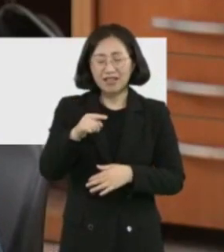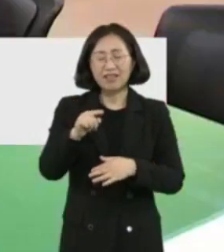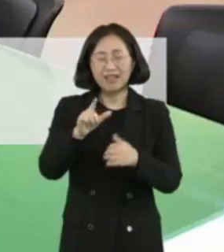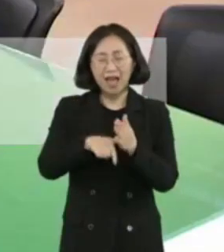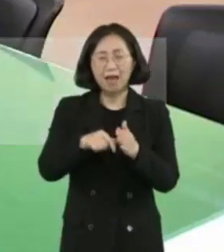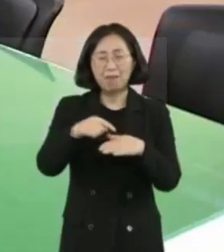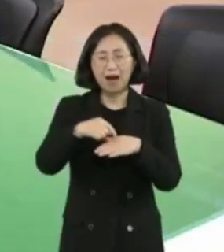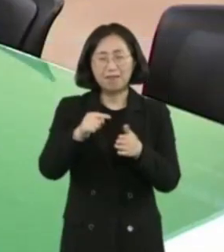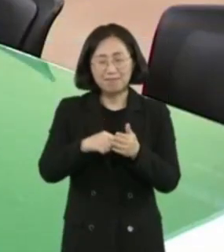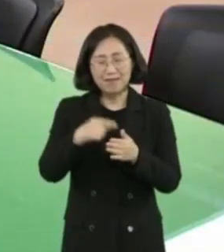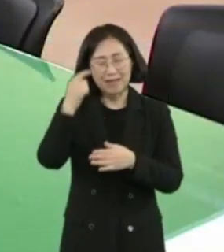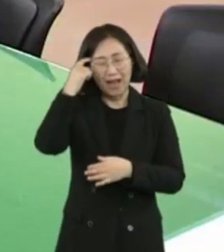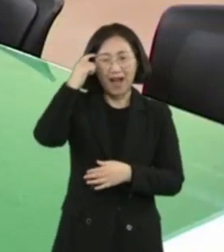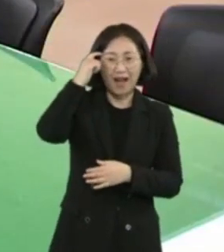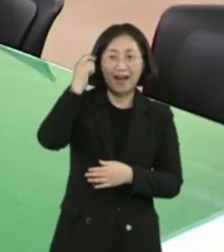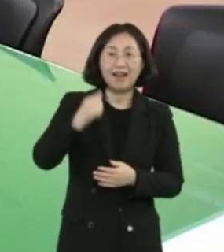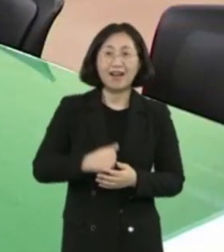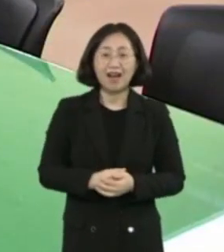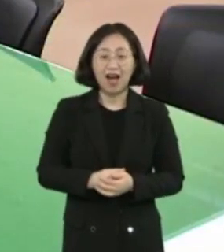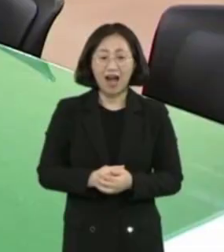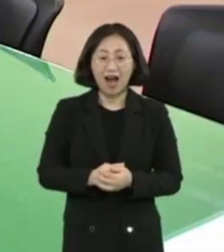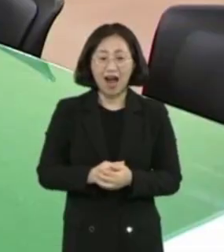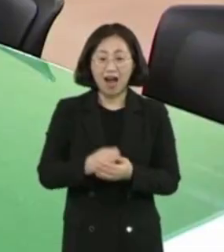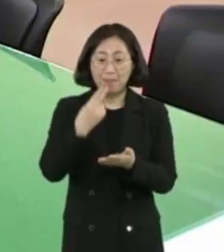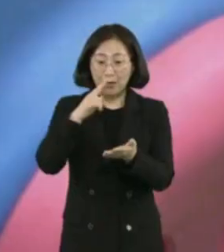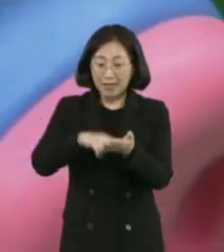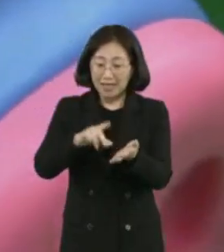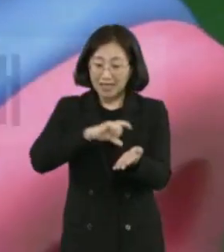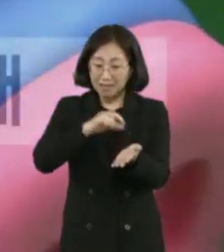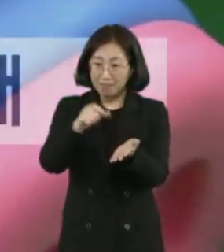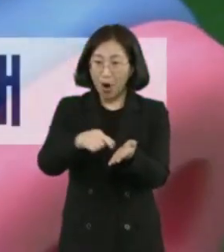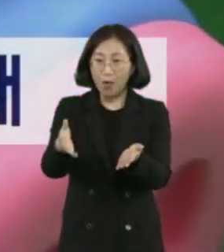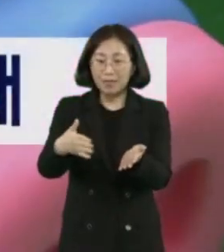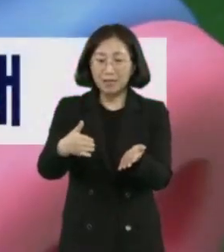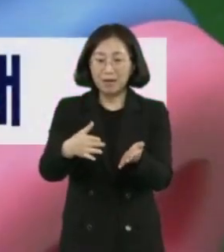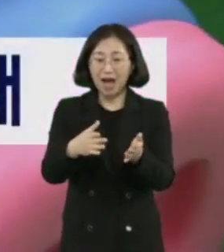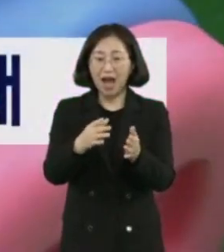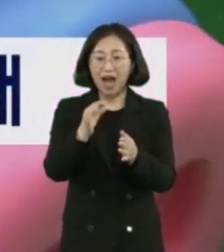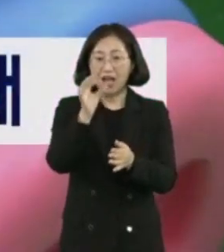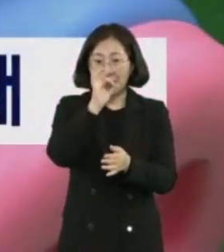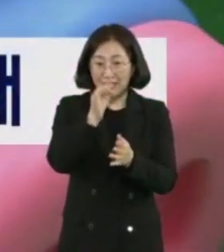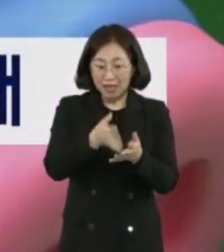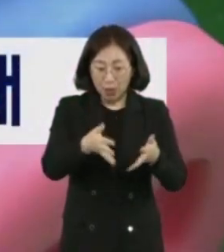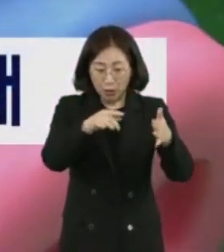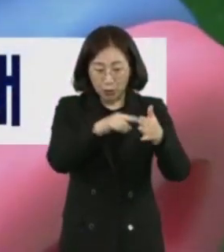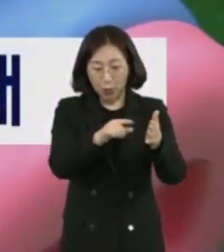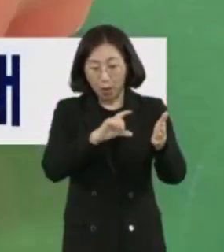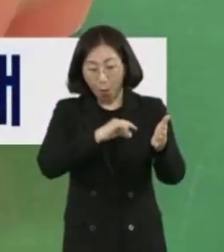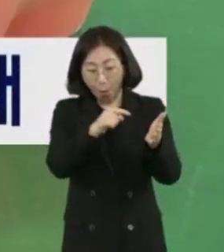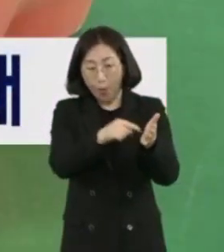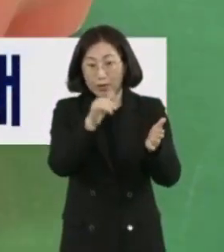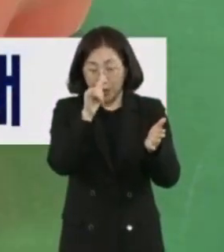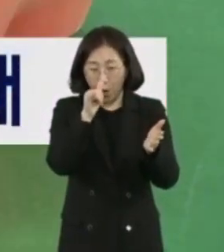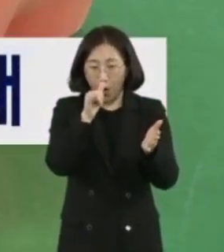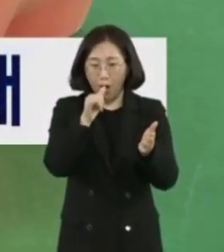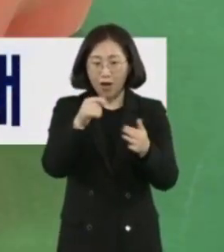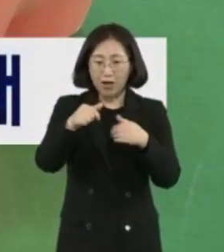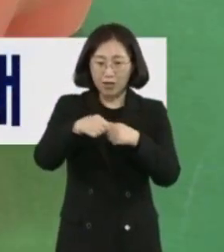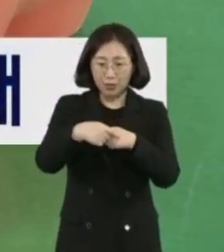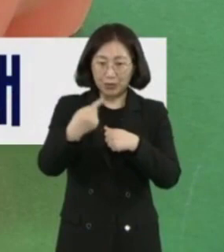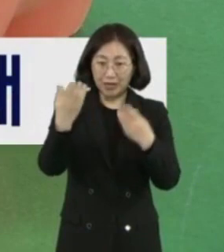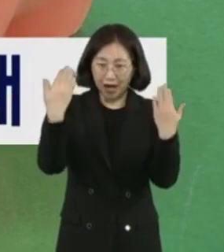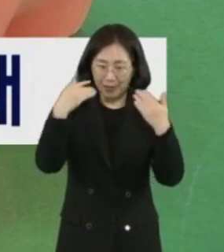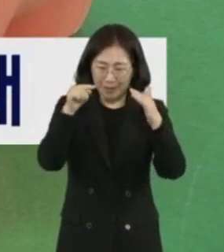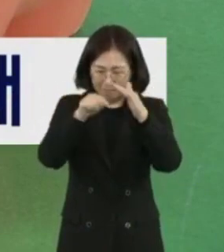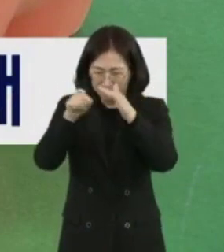같아요. 편지에 이름이 적혀 있지 않았지만 경찰은 저금통에 적어둔 이름으로 관내 초등학교에 수소문했고 결국